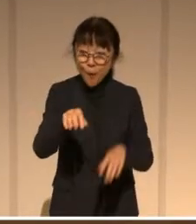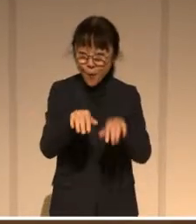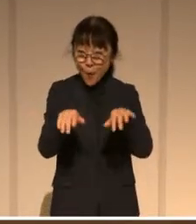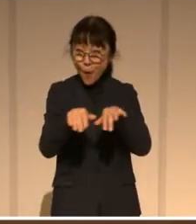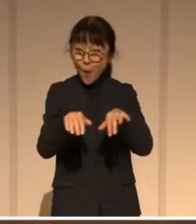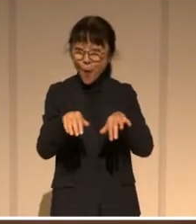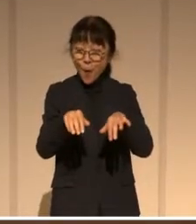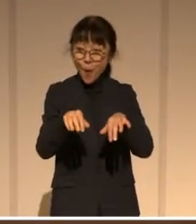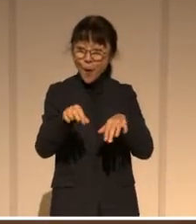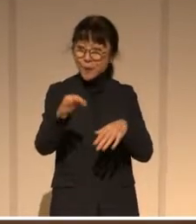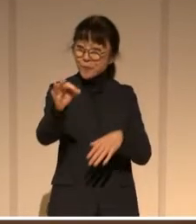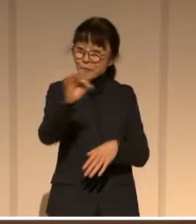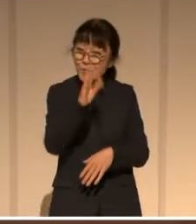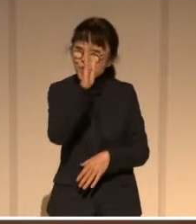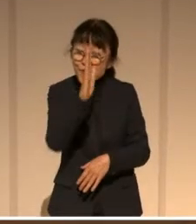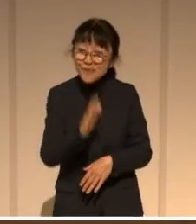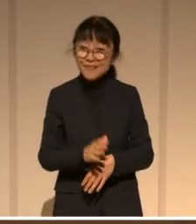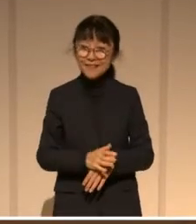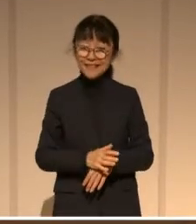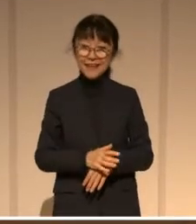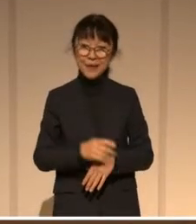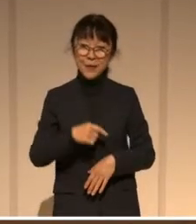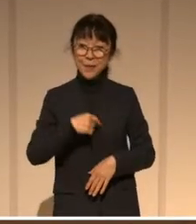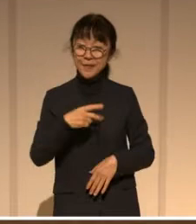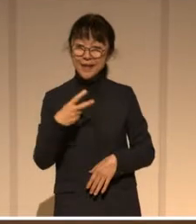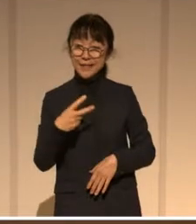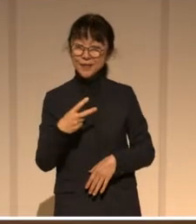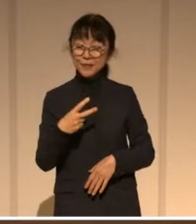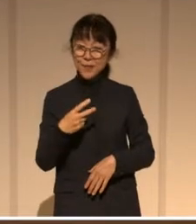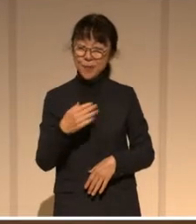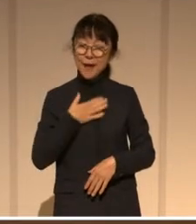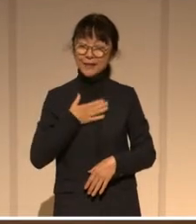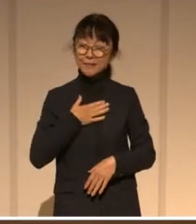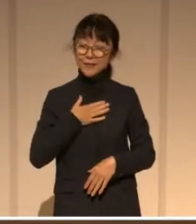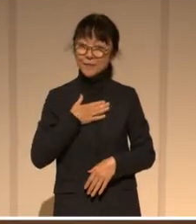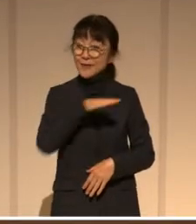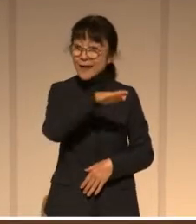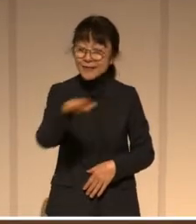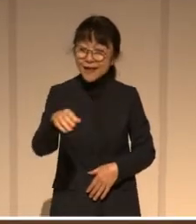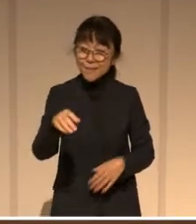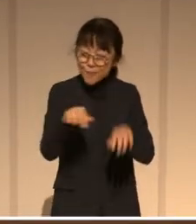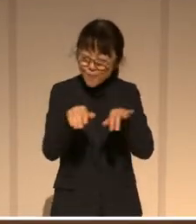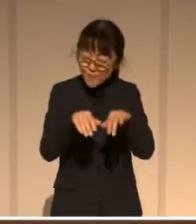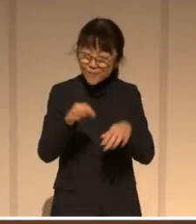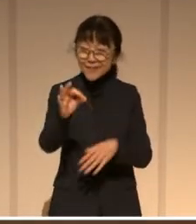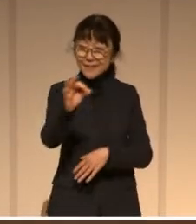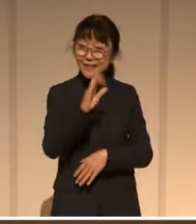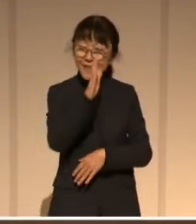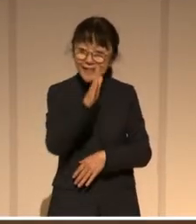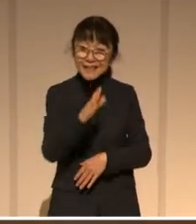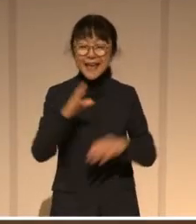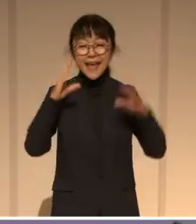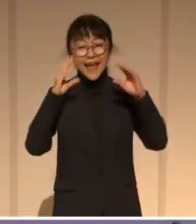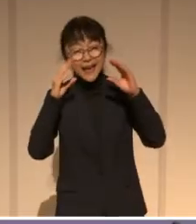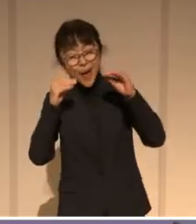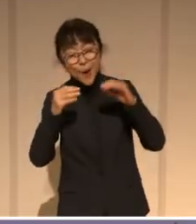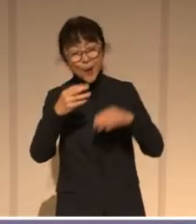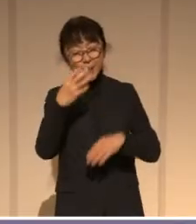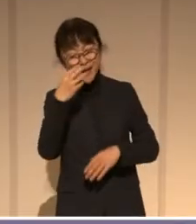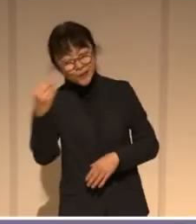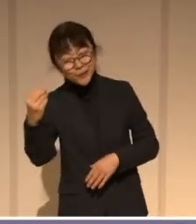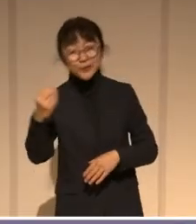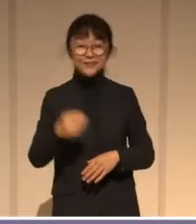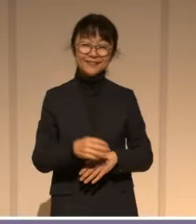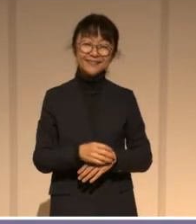と書いてあげてくださいクーラー改めることって呼んでいいですかねんやっぱり笑顔が素敵だと